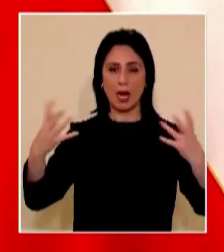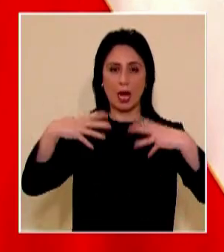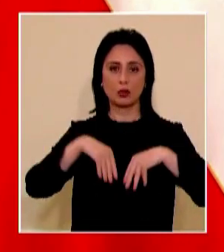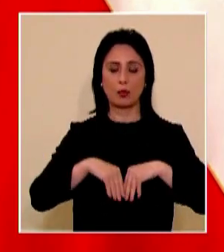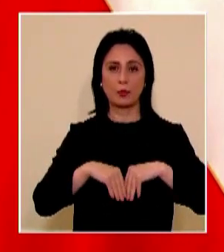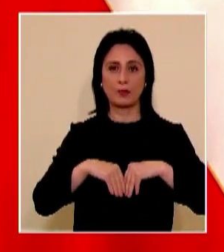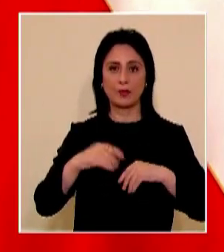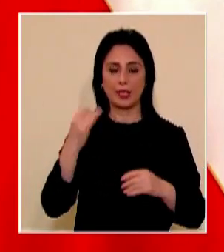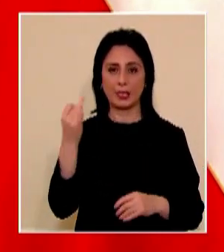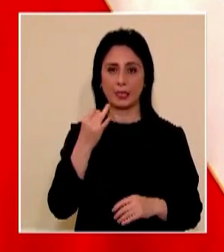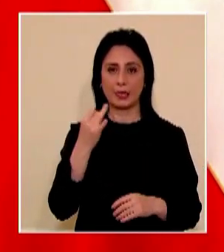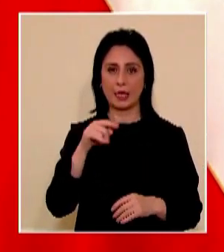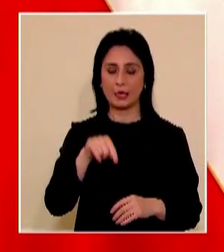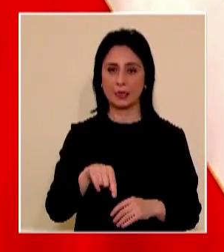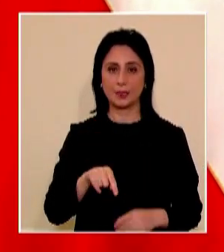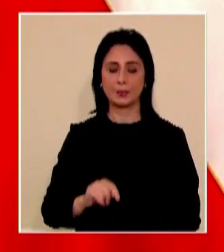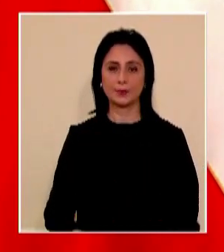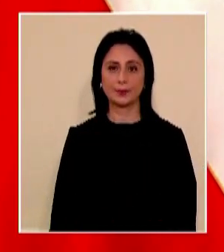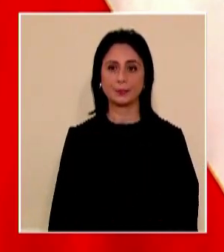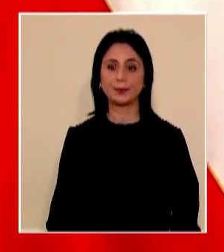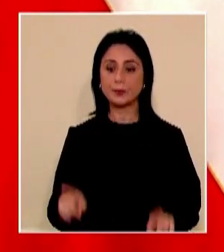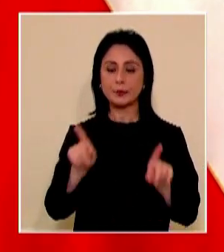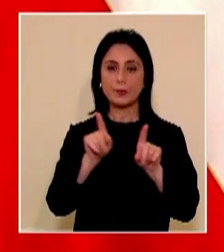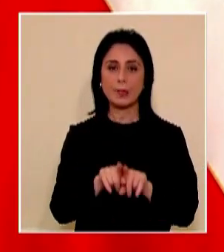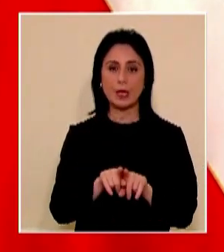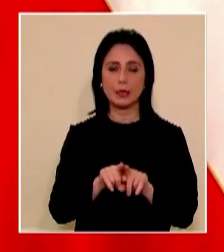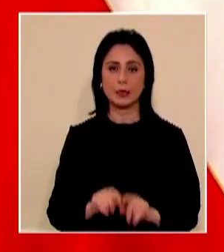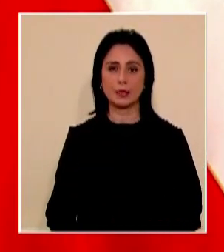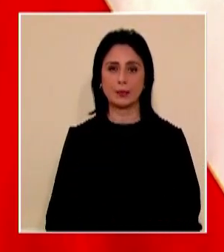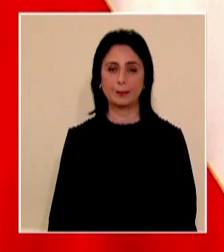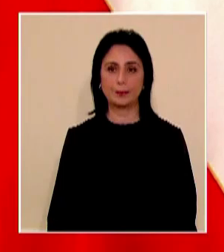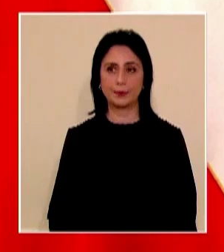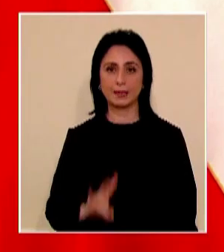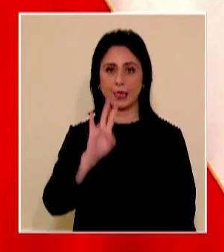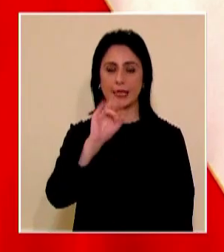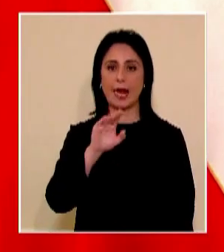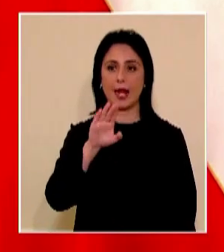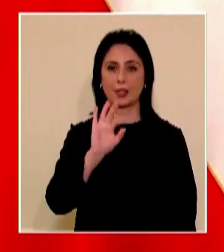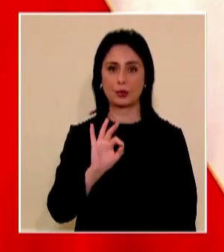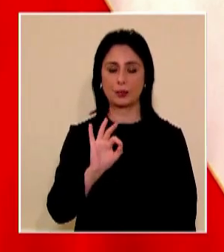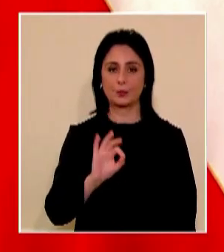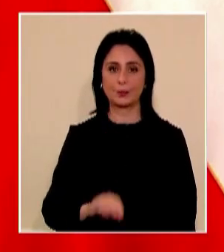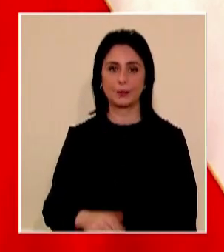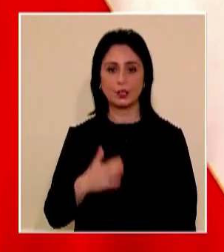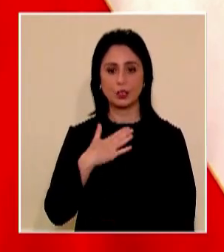wzmocnić wpływ polityczny. I to jest nasz interes również.